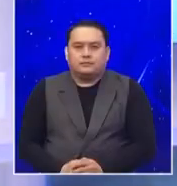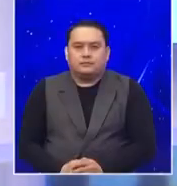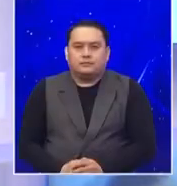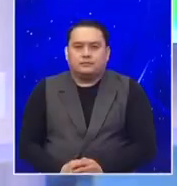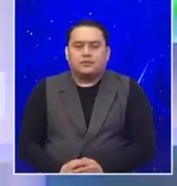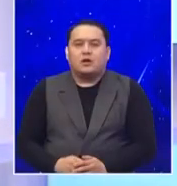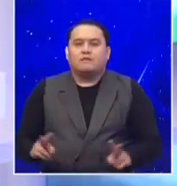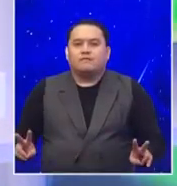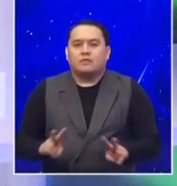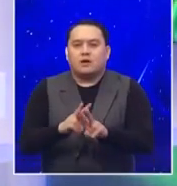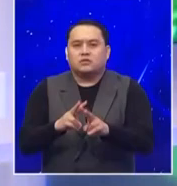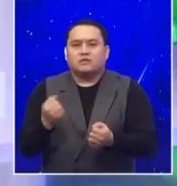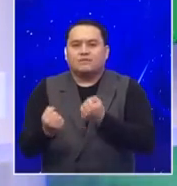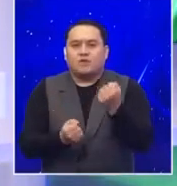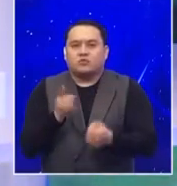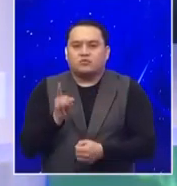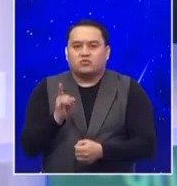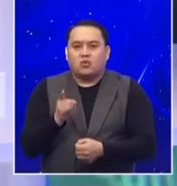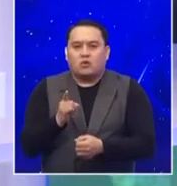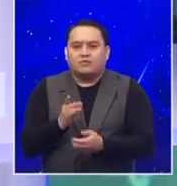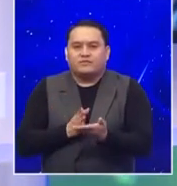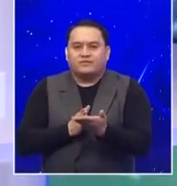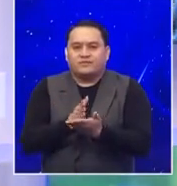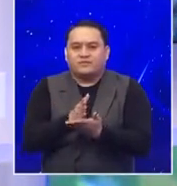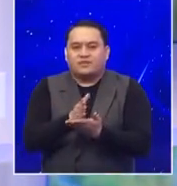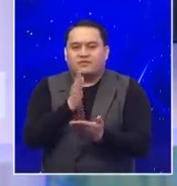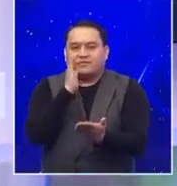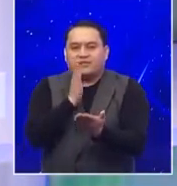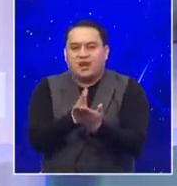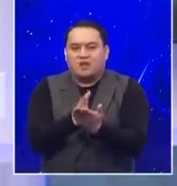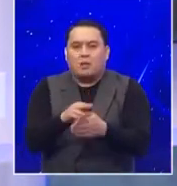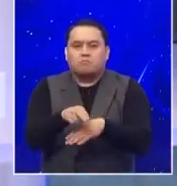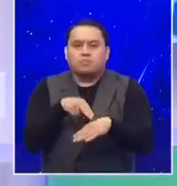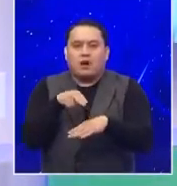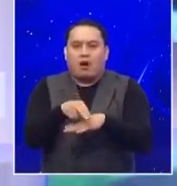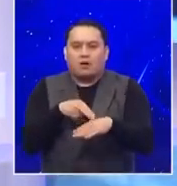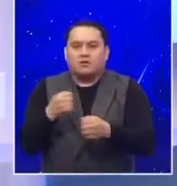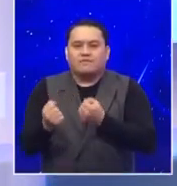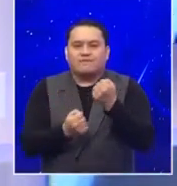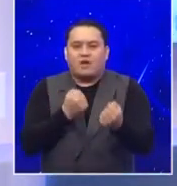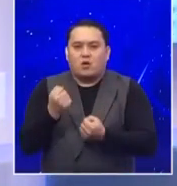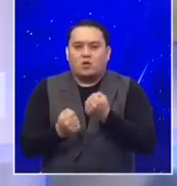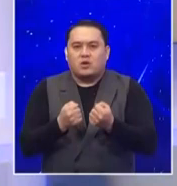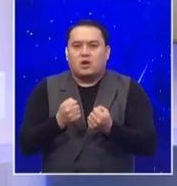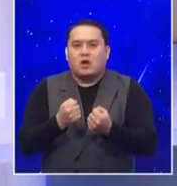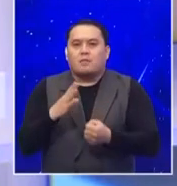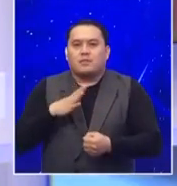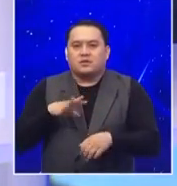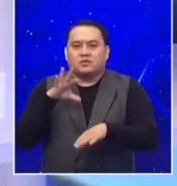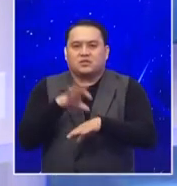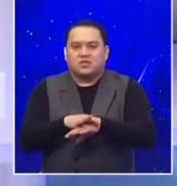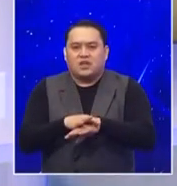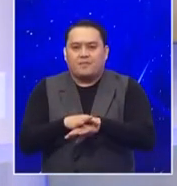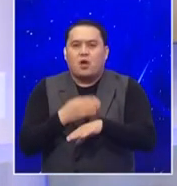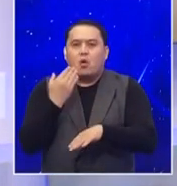В Нур-Султане задержан водитель такси за выезд на полосу встречного движения. Патрульными полицейскими водитель автомашины Kia Rio был